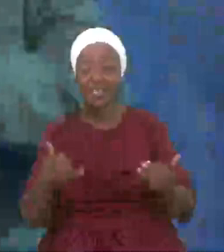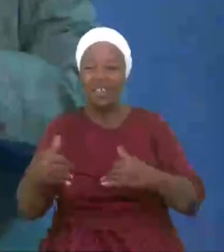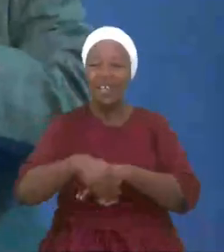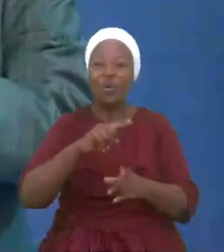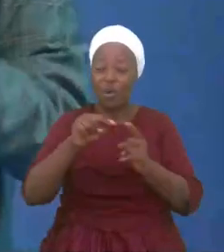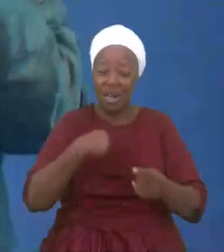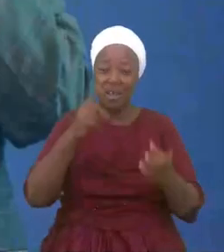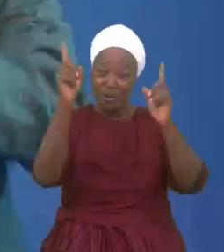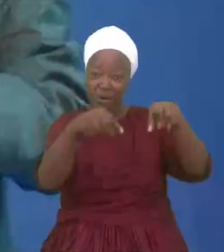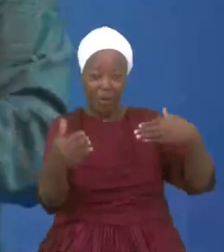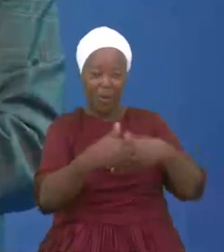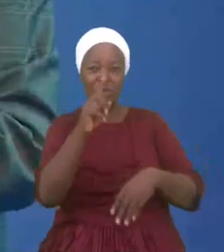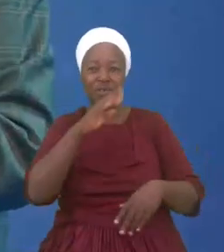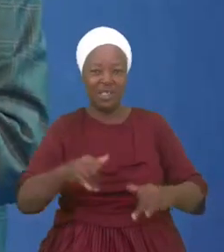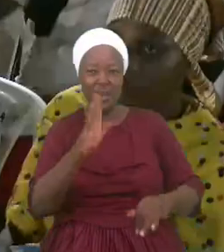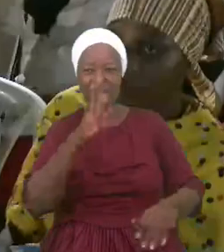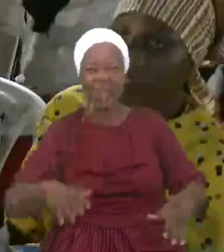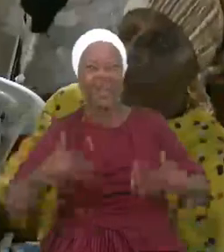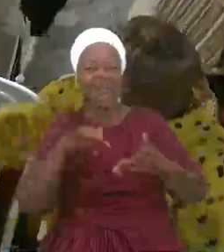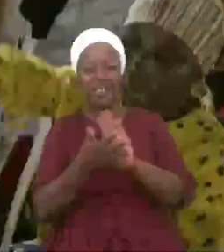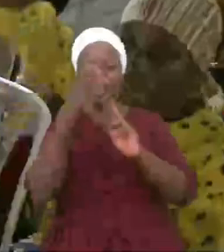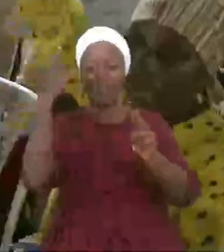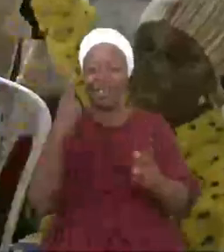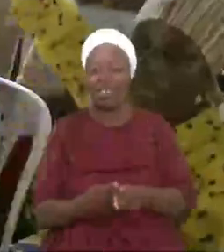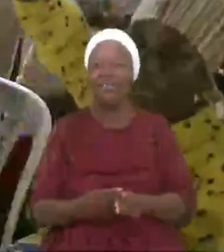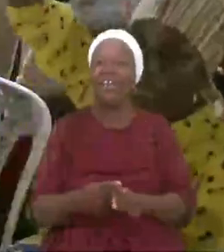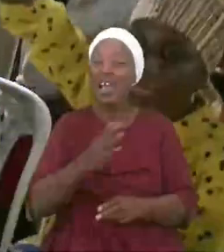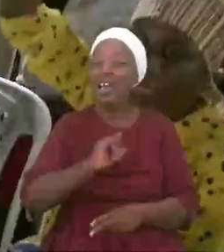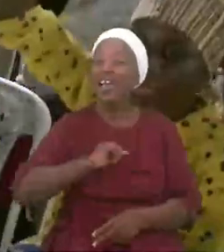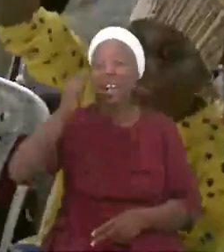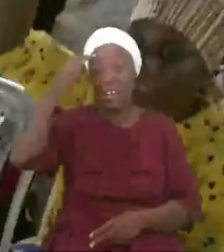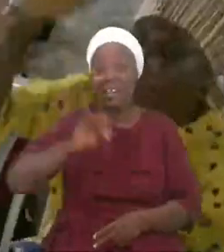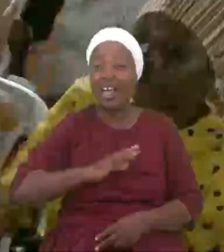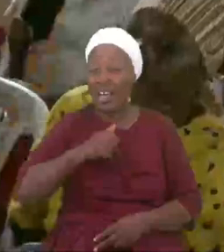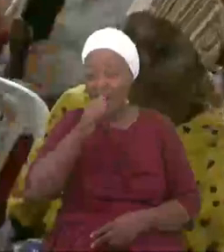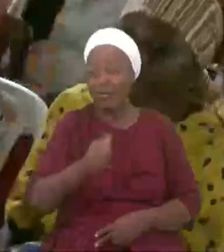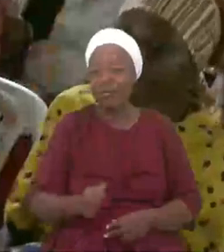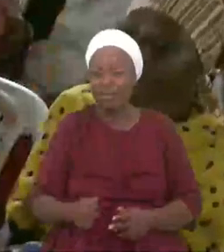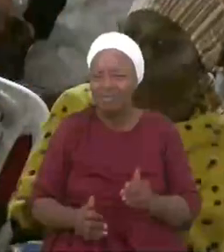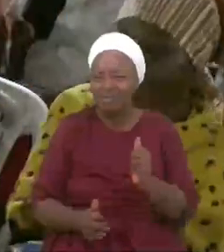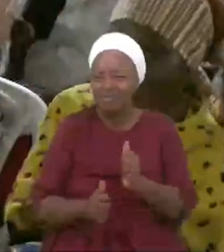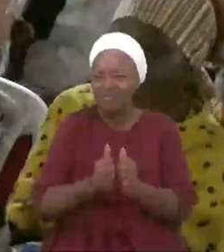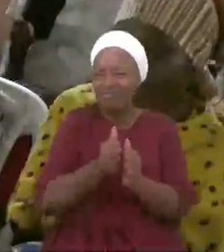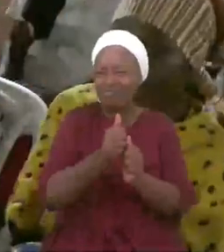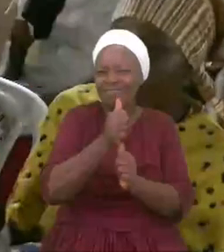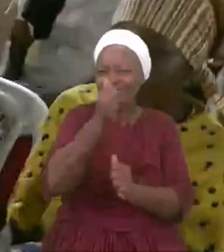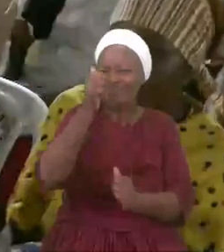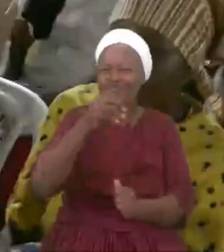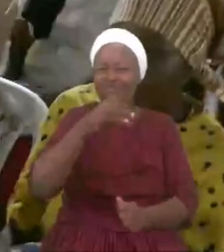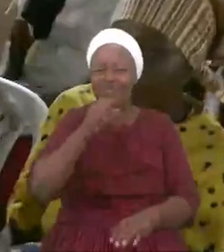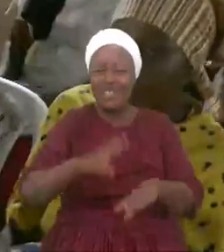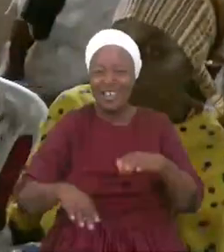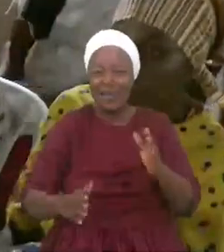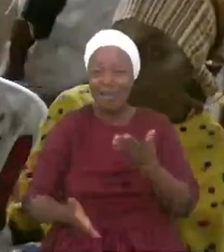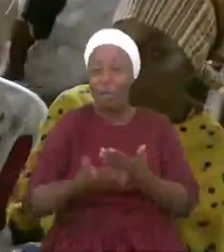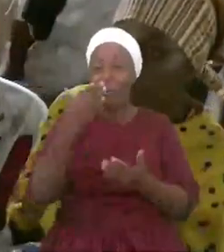tous les beaux visages que je vois quand je reviens vous serez encore vivant je